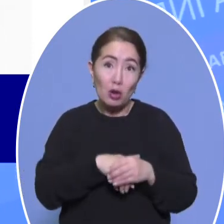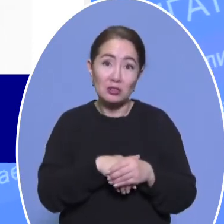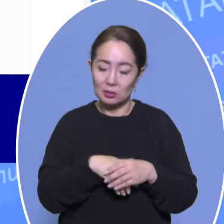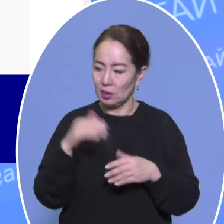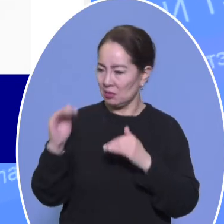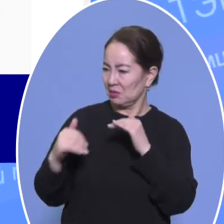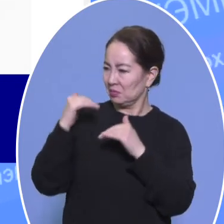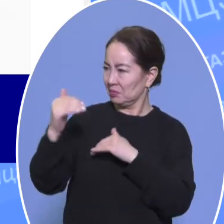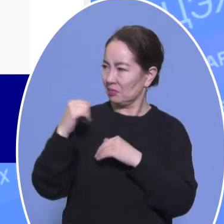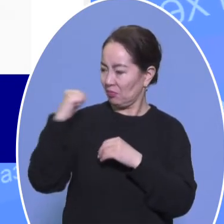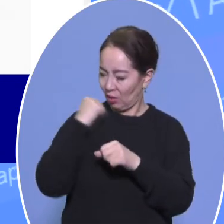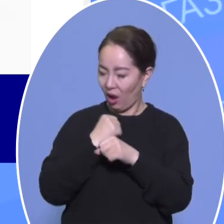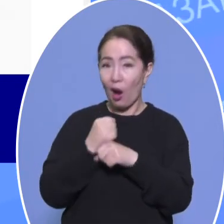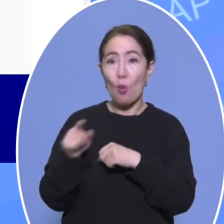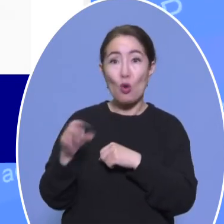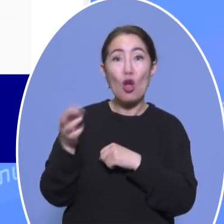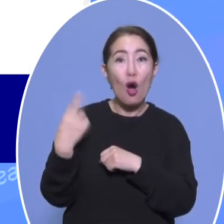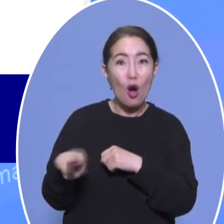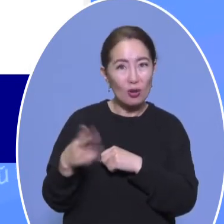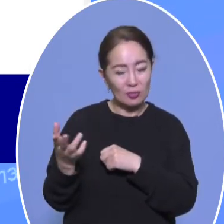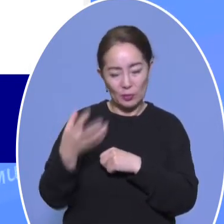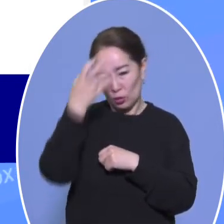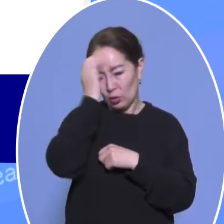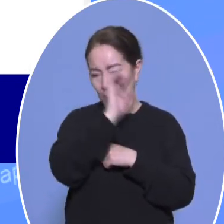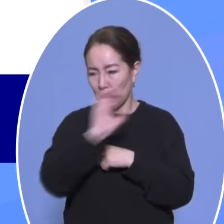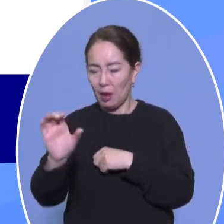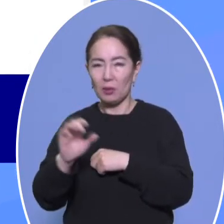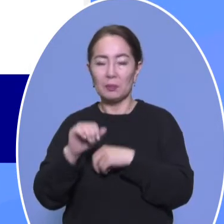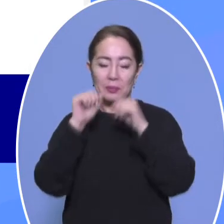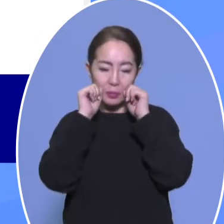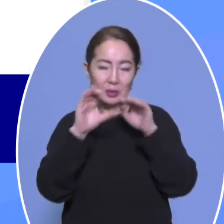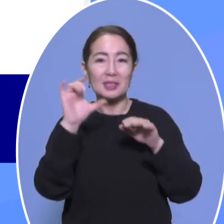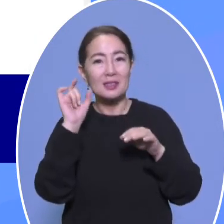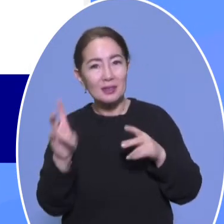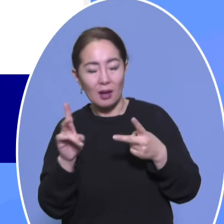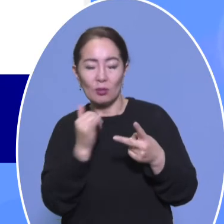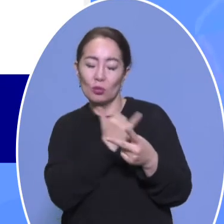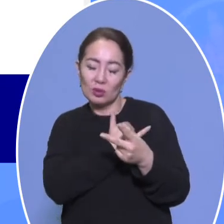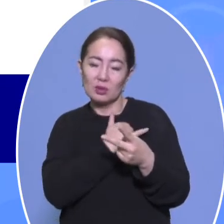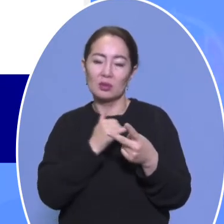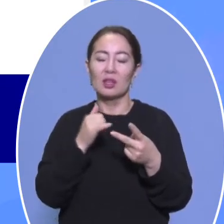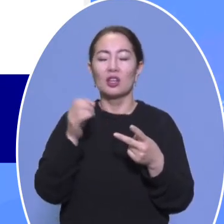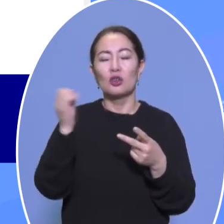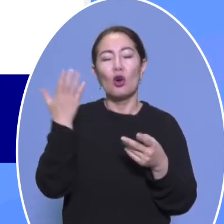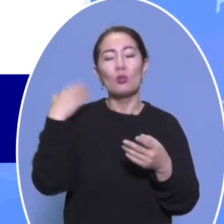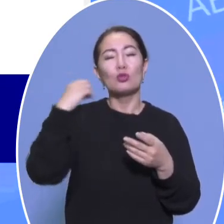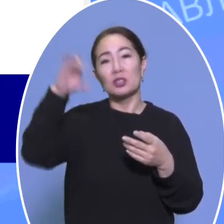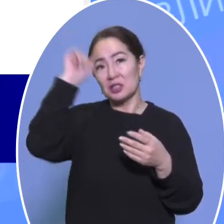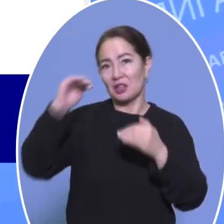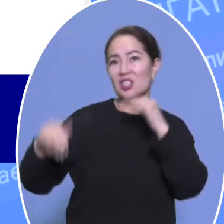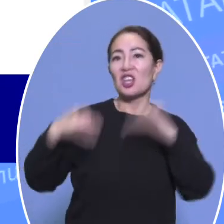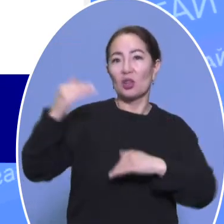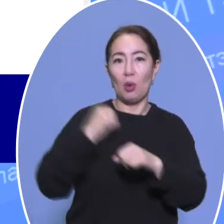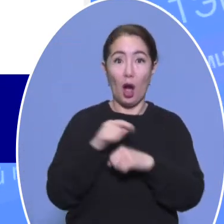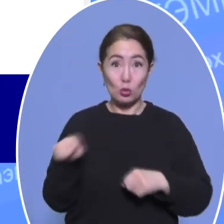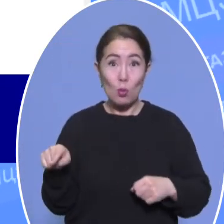дээд зэндааны ажил хэмээн үлддэг бөгөөд тус улсын төрийн байгууллагууд буйны сангийн удирдлаг тэр байтугай X үнхий сайт нараас ч дээгүүр хүндлэгдэг